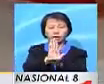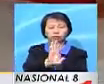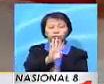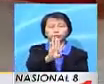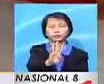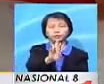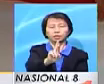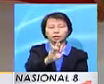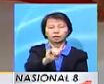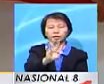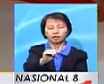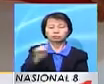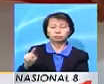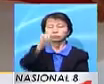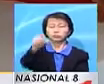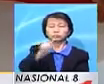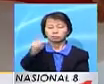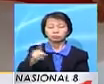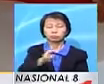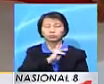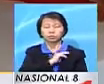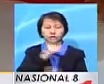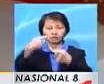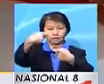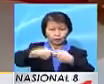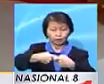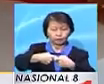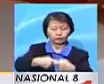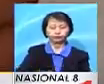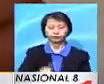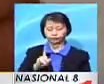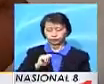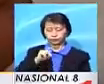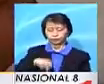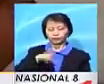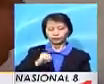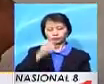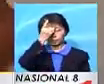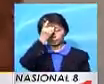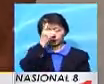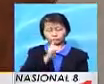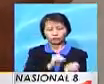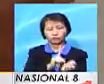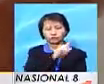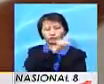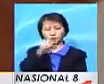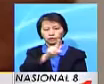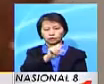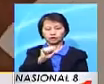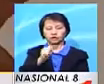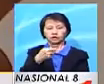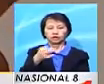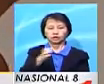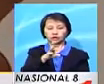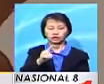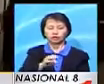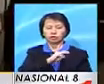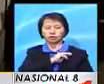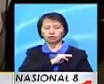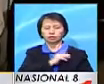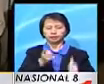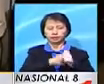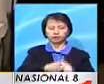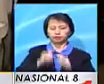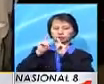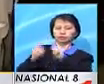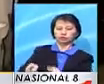Satu Malaysia BRIM diajukan kepada menteri berkaitan. Timbalan Perdana Menteri Datuk Seri Dr. Ahmad Zahid Hamidi adalah menteri pertama yang menjawab